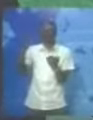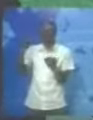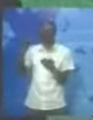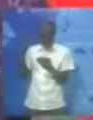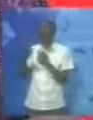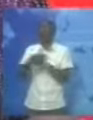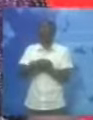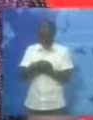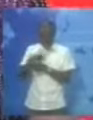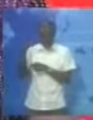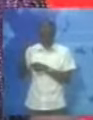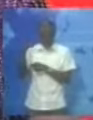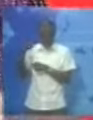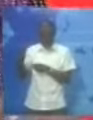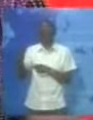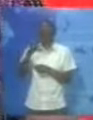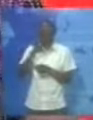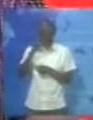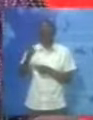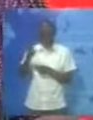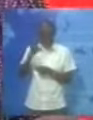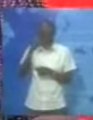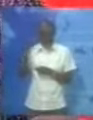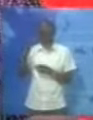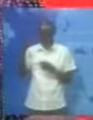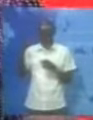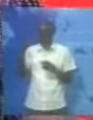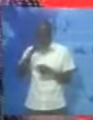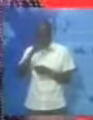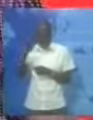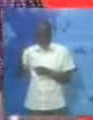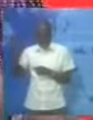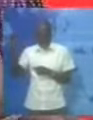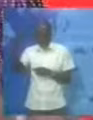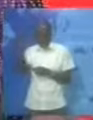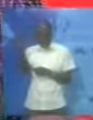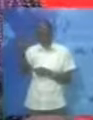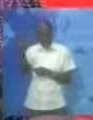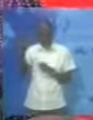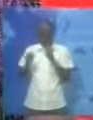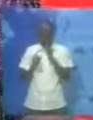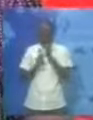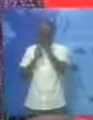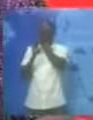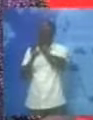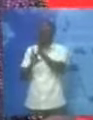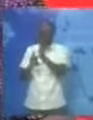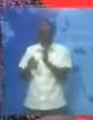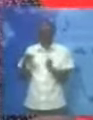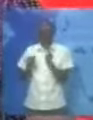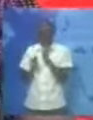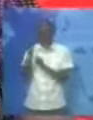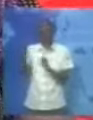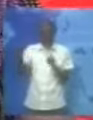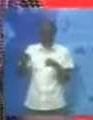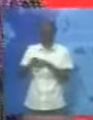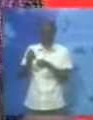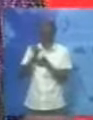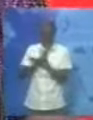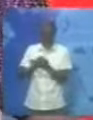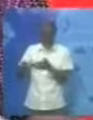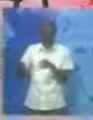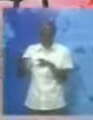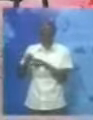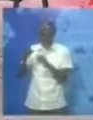formidable. Alors, vous êtes actuellement sur France 5. Vous vous présentez plus comme écrivain maintenant que comme